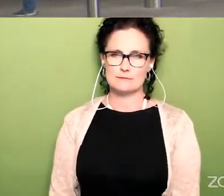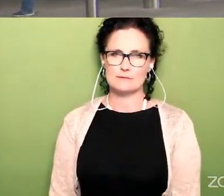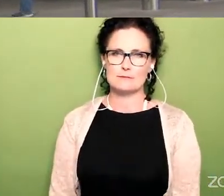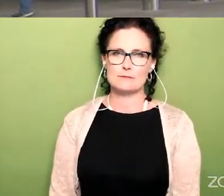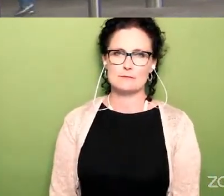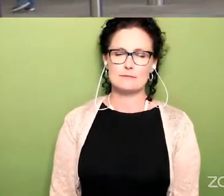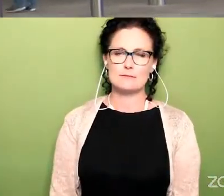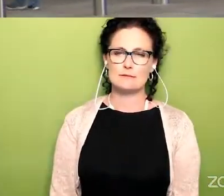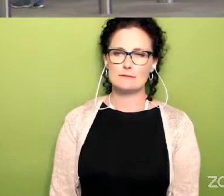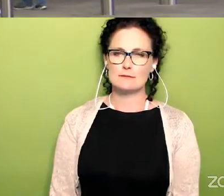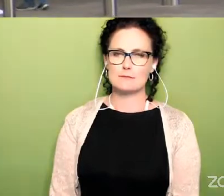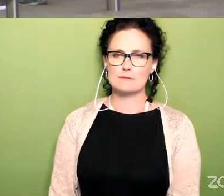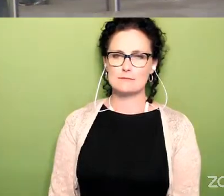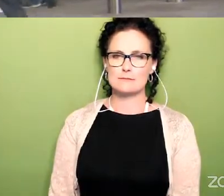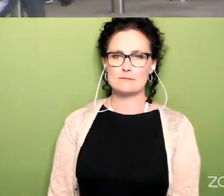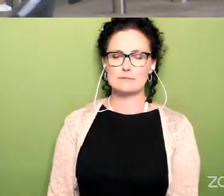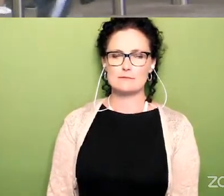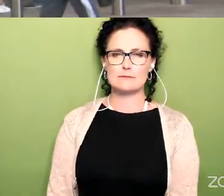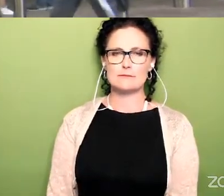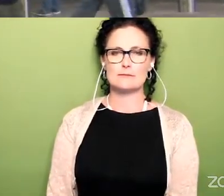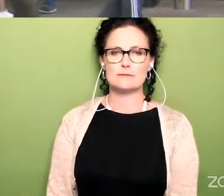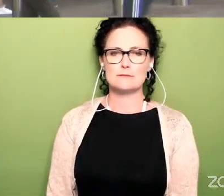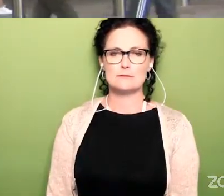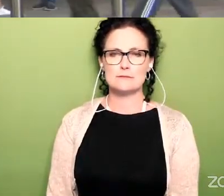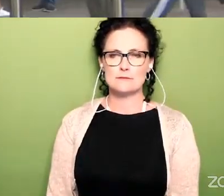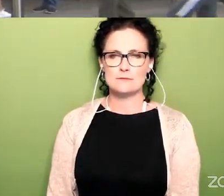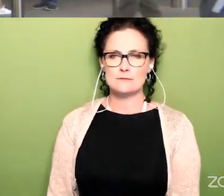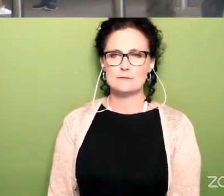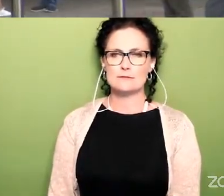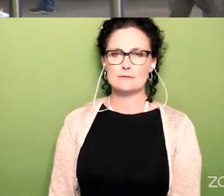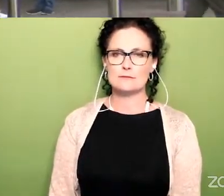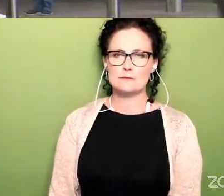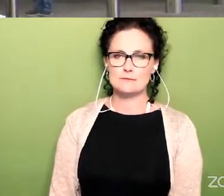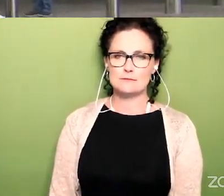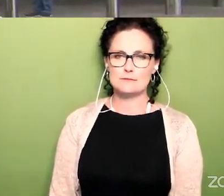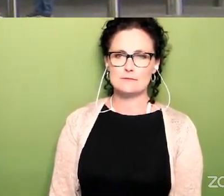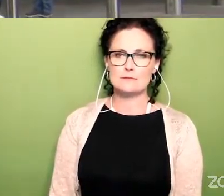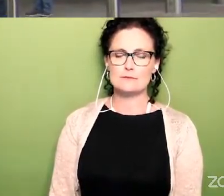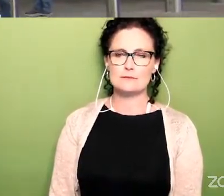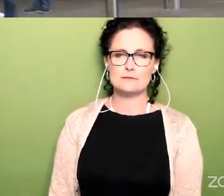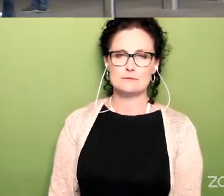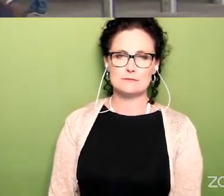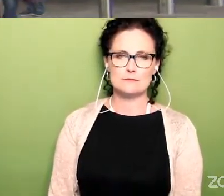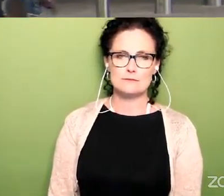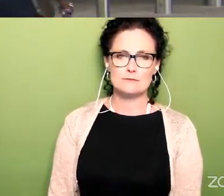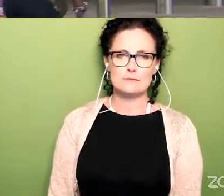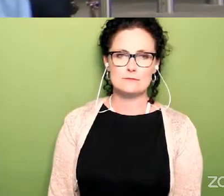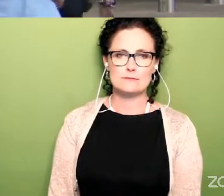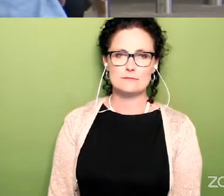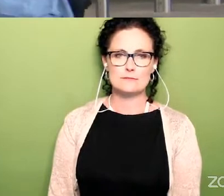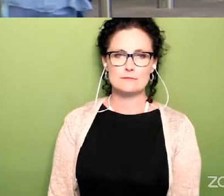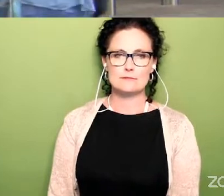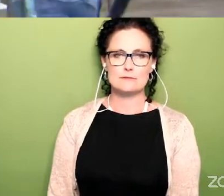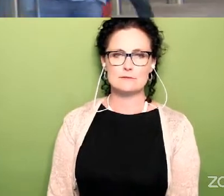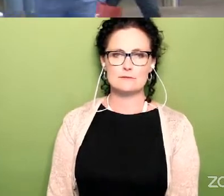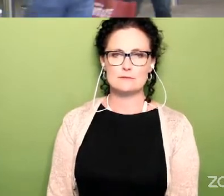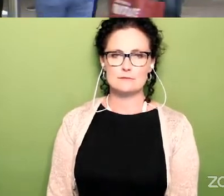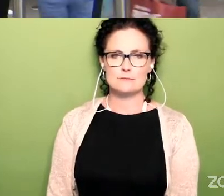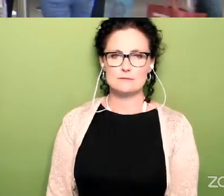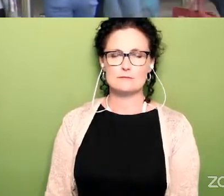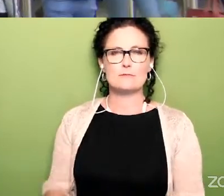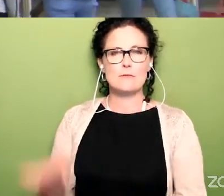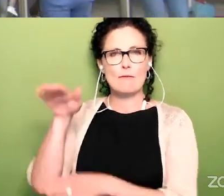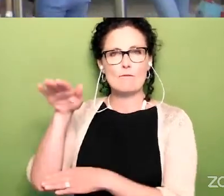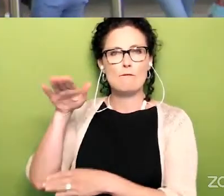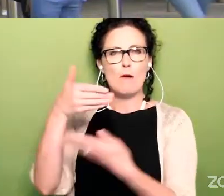है, अगर दुश्मन दुश्मन जमाना गम नहीं है,